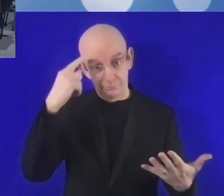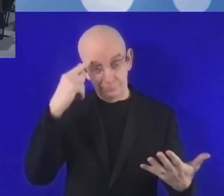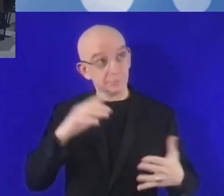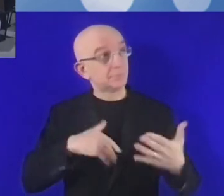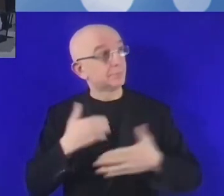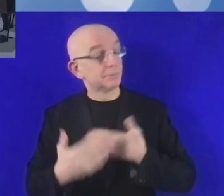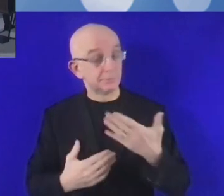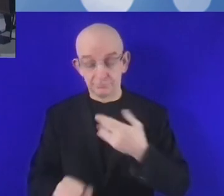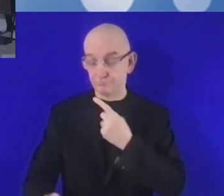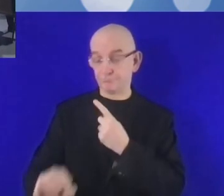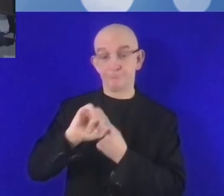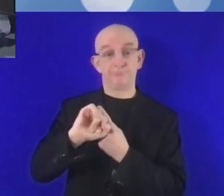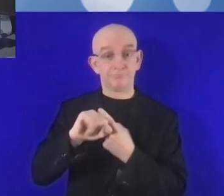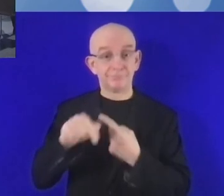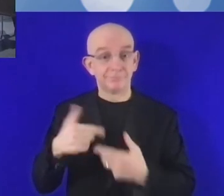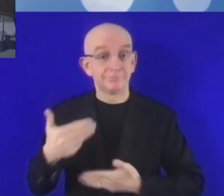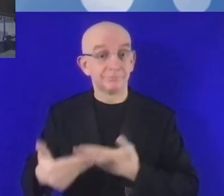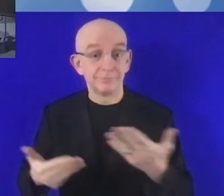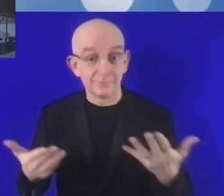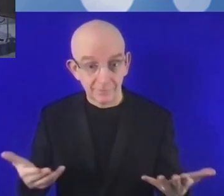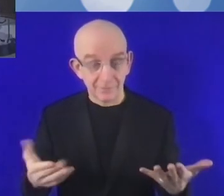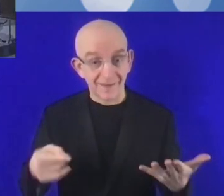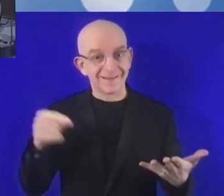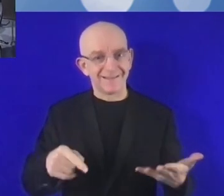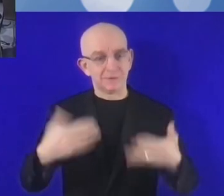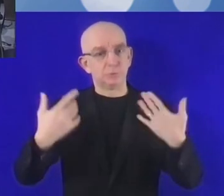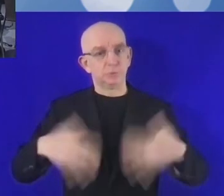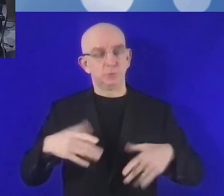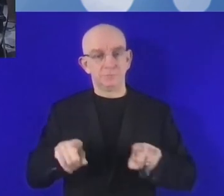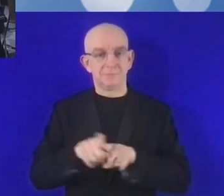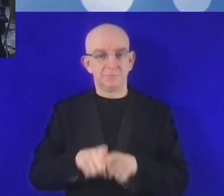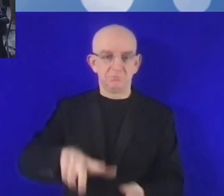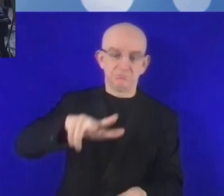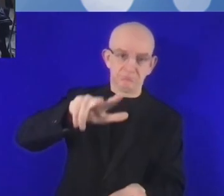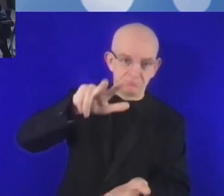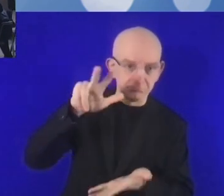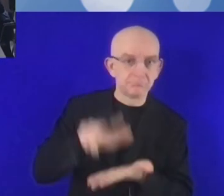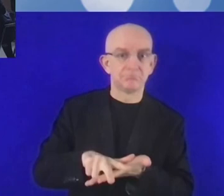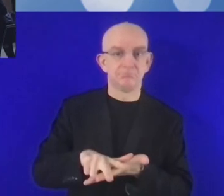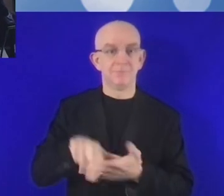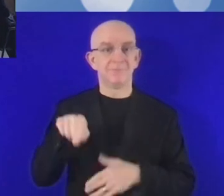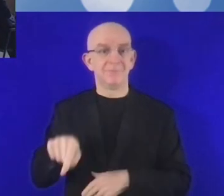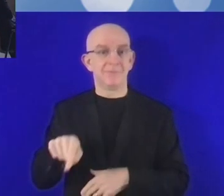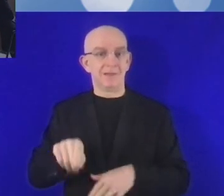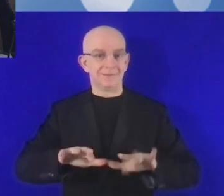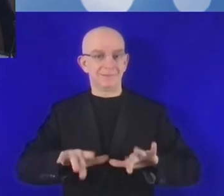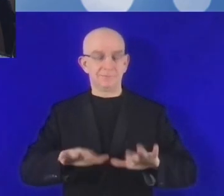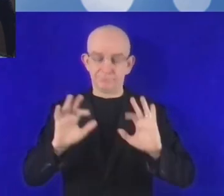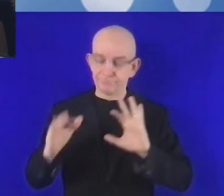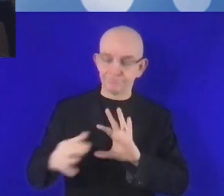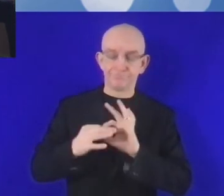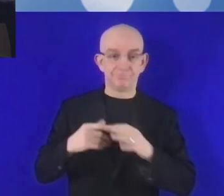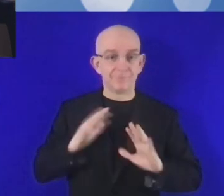нам организовать нашу жизнь. И он стал важнее, чем нам это